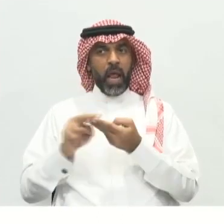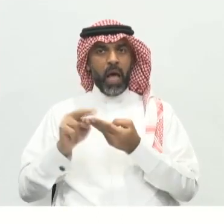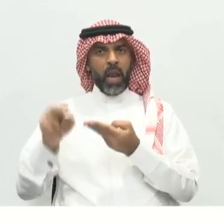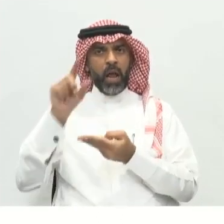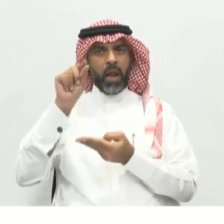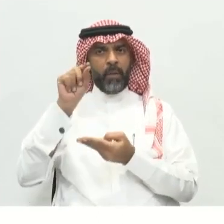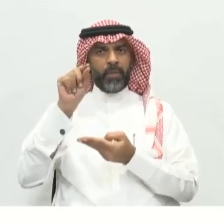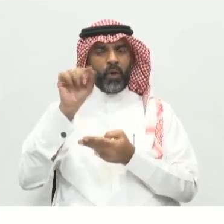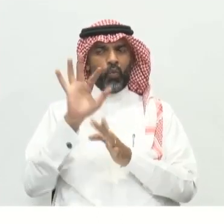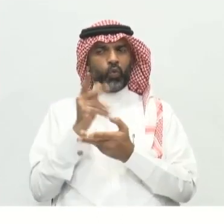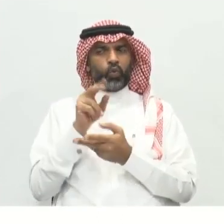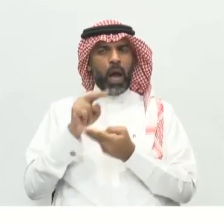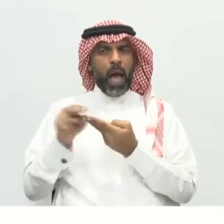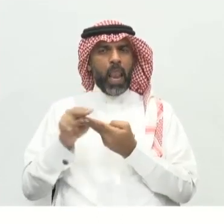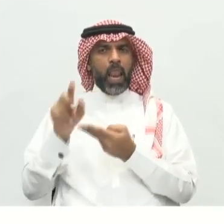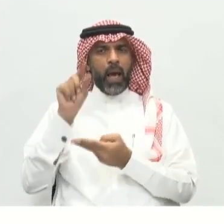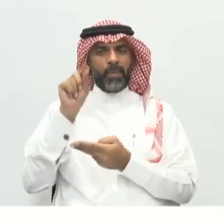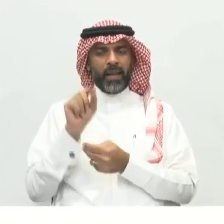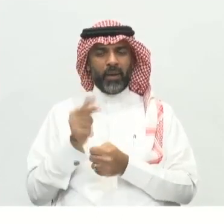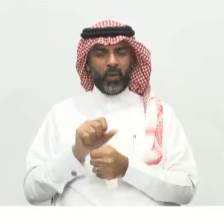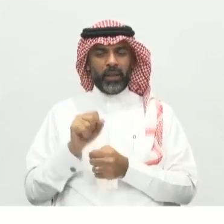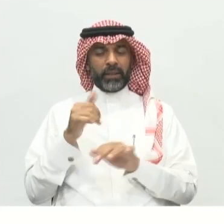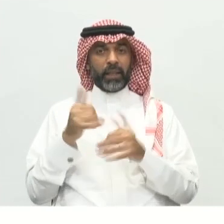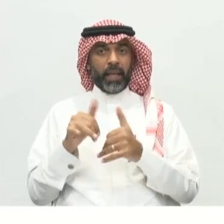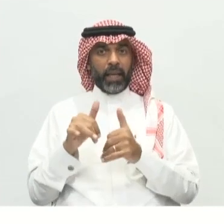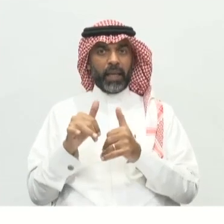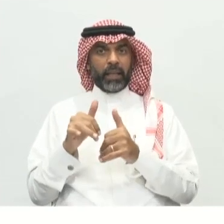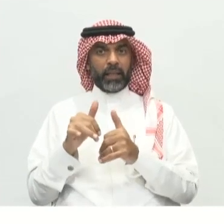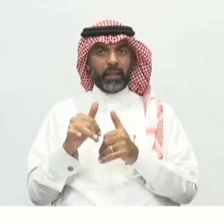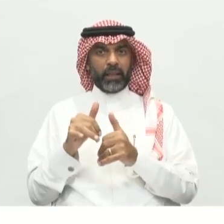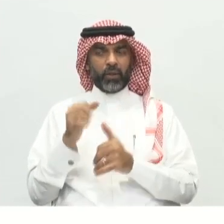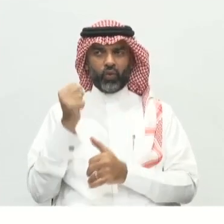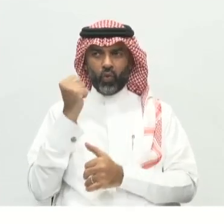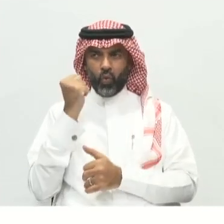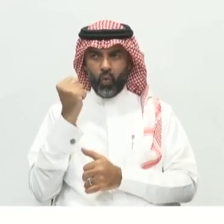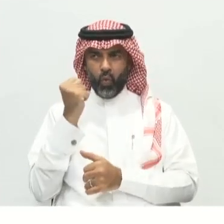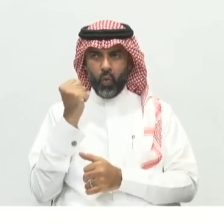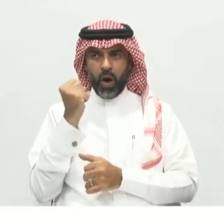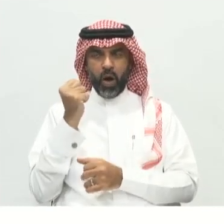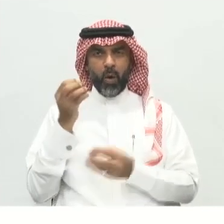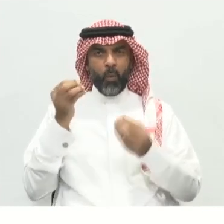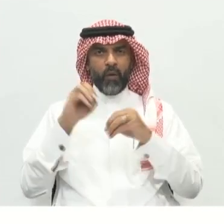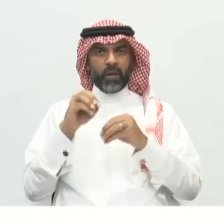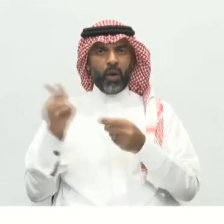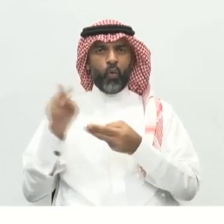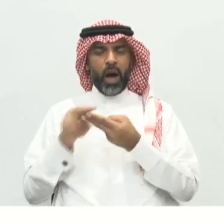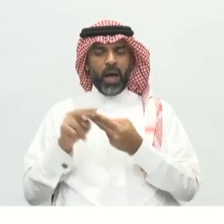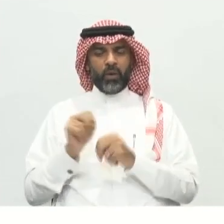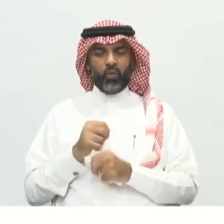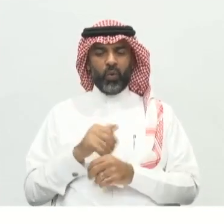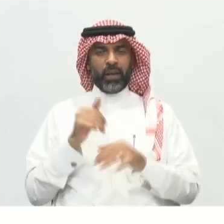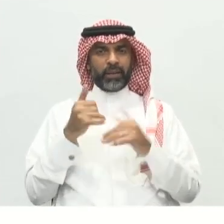الامثل وما هو الحل الامثل تعرفنا على كيفيه الحل باستخدام القوى المفرطه وطرائق